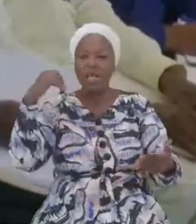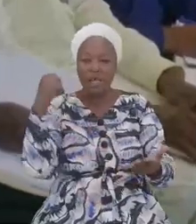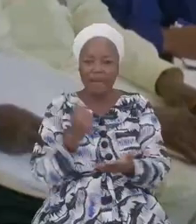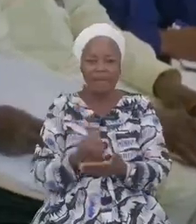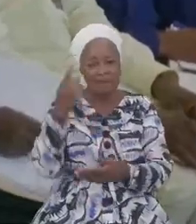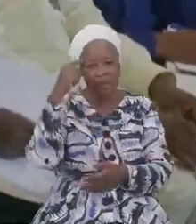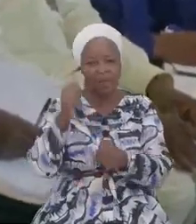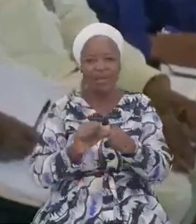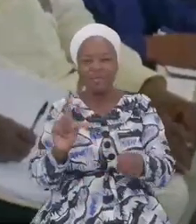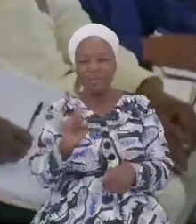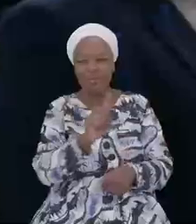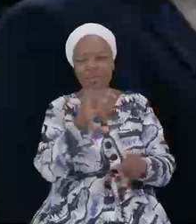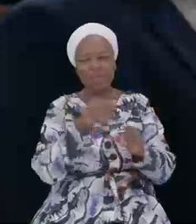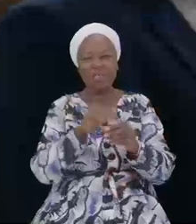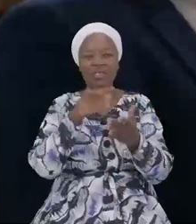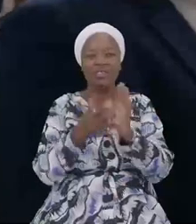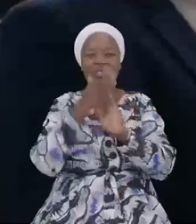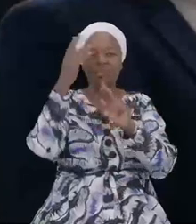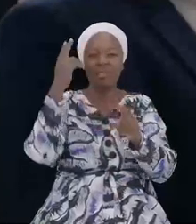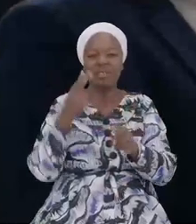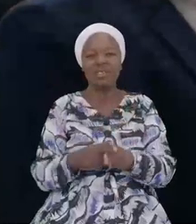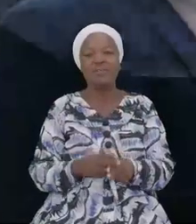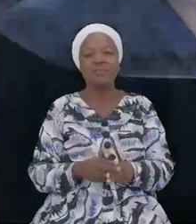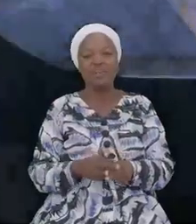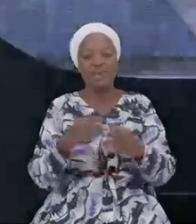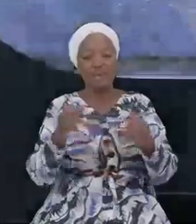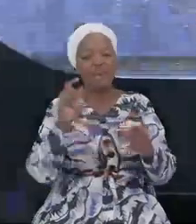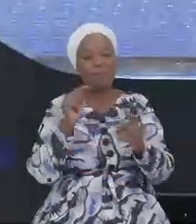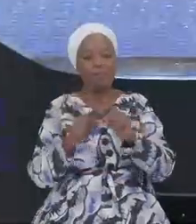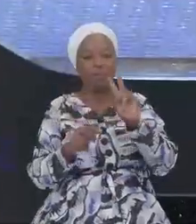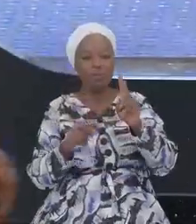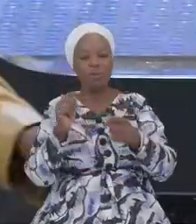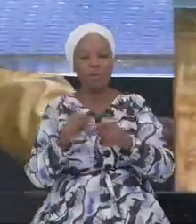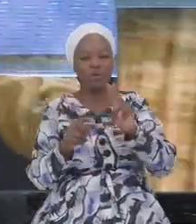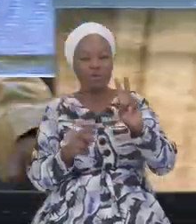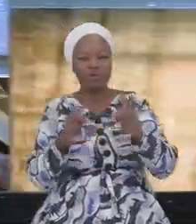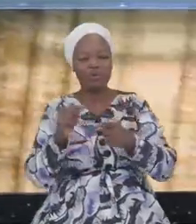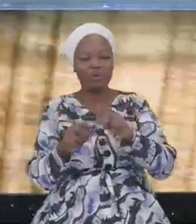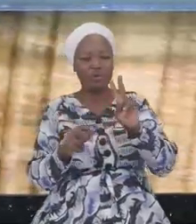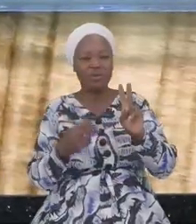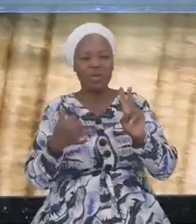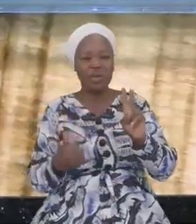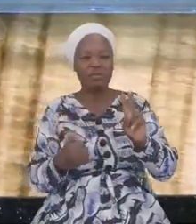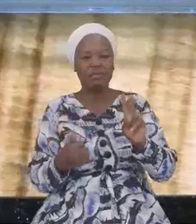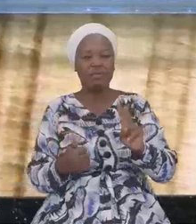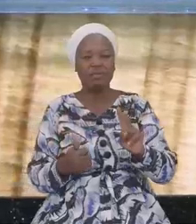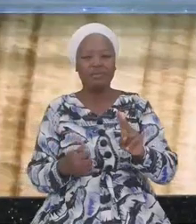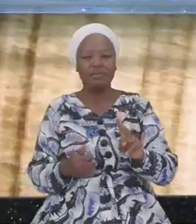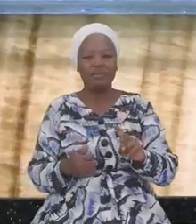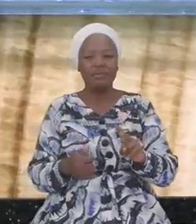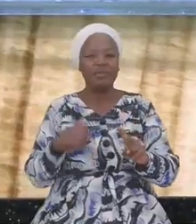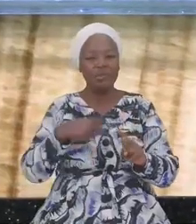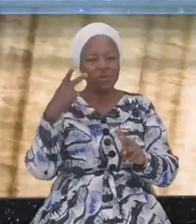Amen pour tout le monde au nom de Jésus. Nous abordons le deuxième point maintenant. Nous considérons